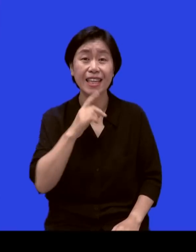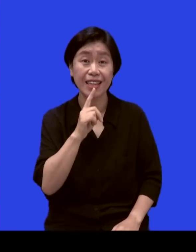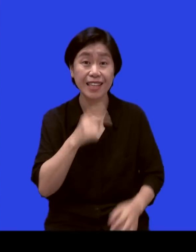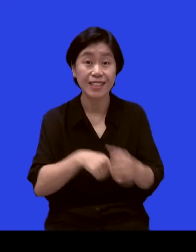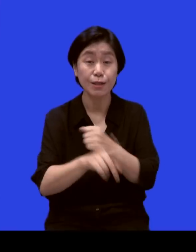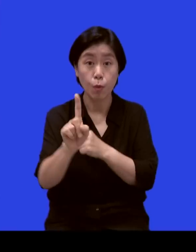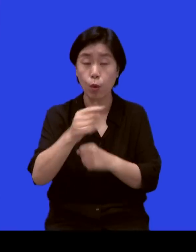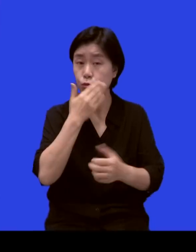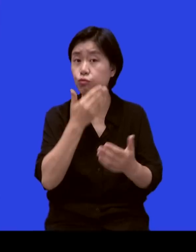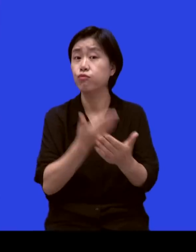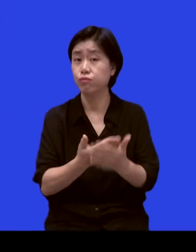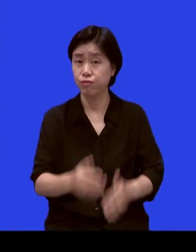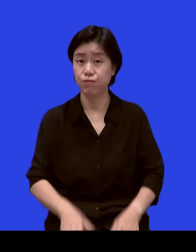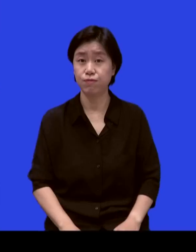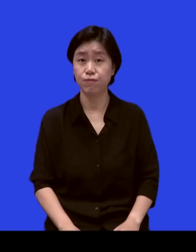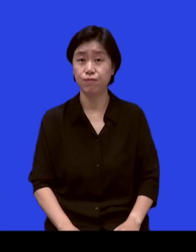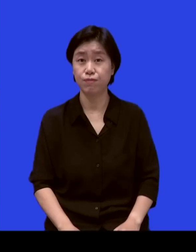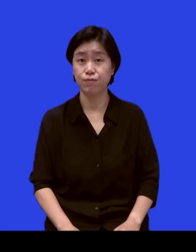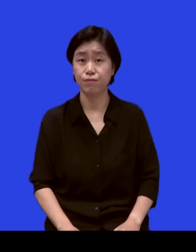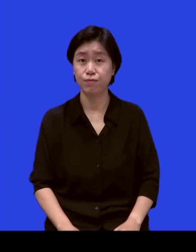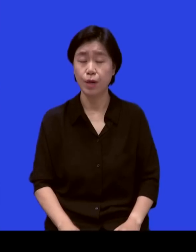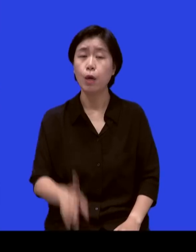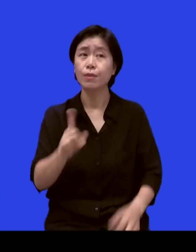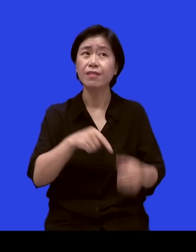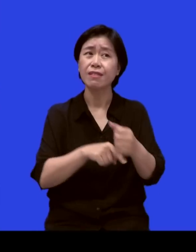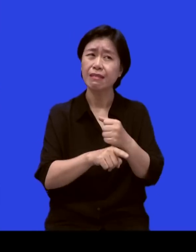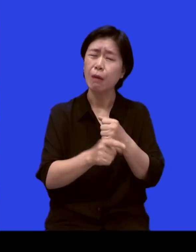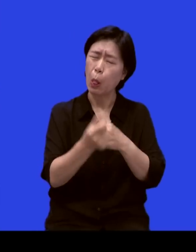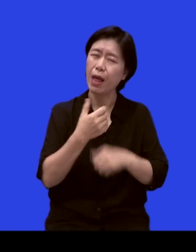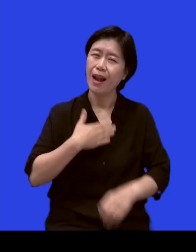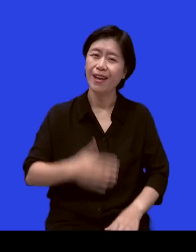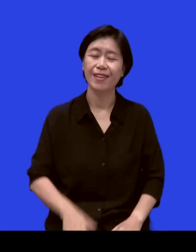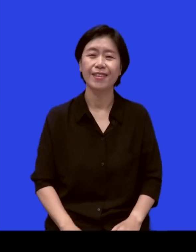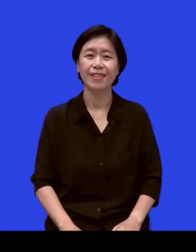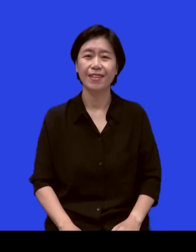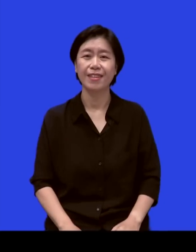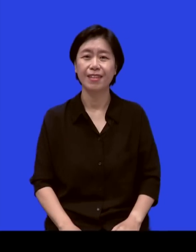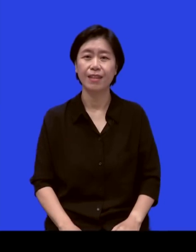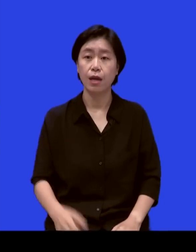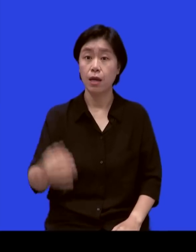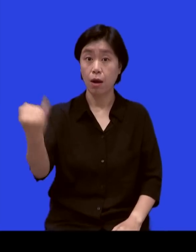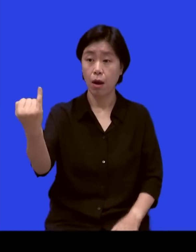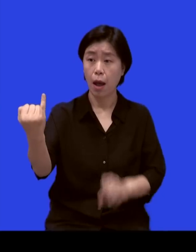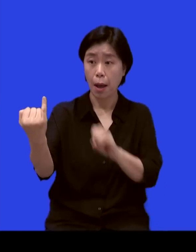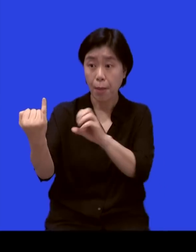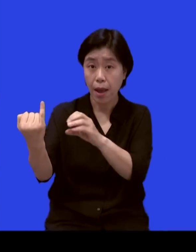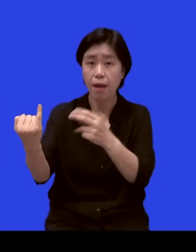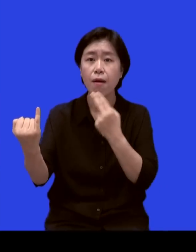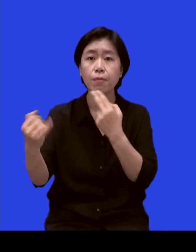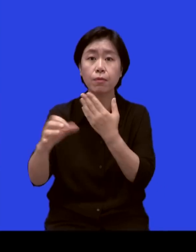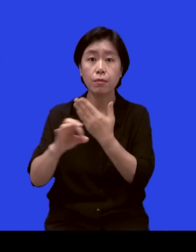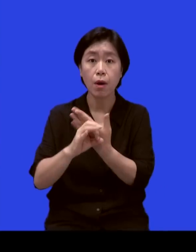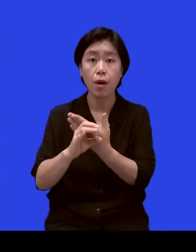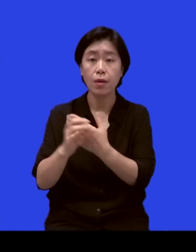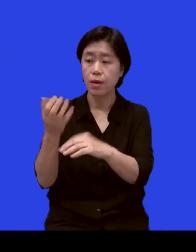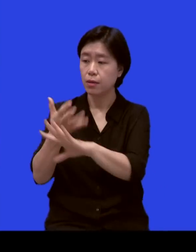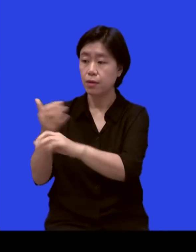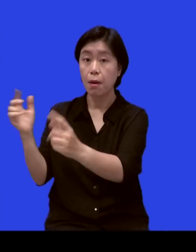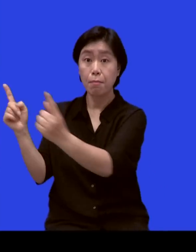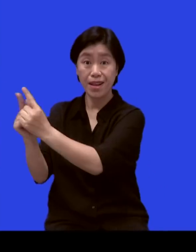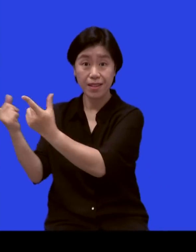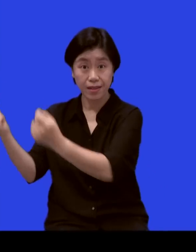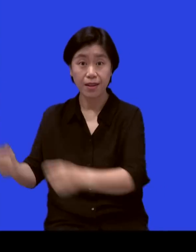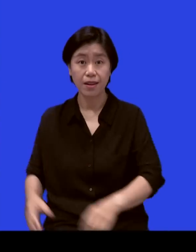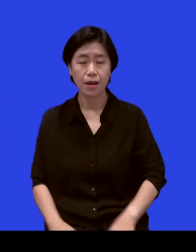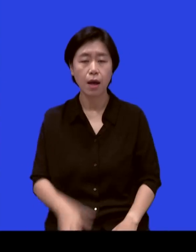무슨 아니 중요한 겁니다. 왜냐면 뭔지는 우리가 알고 꼬십니까? 네. 갑자기? 무슨 뜻인지는 알겠어요. 우리가 빨리 네. 안 꼬시면 네. 이단으로 빠질 수 있다. 예. 그러니까 빨리